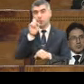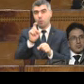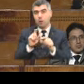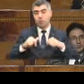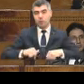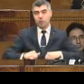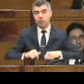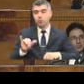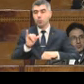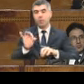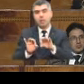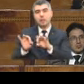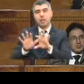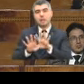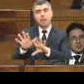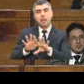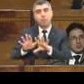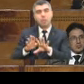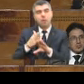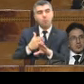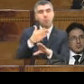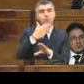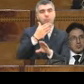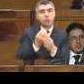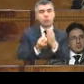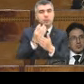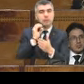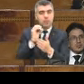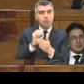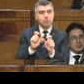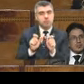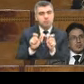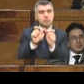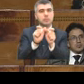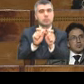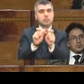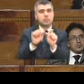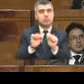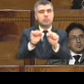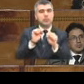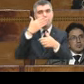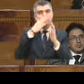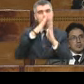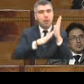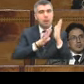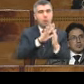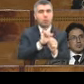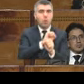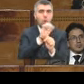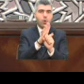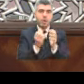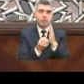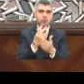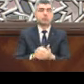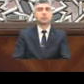عن الإجراءات والتدابير الاستباقية المتخذة من أجل حماية المملكة من متحور أوميكرون، وشكرا. تفضلوا